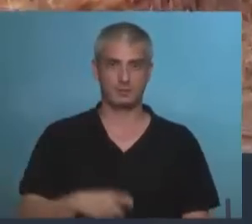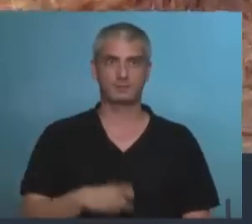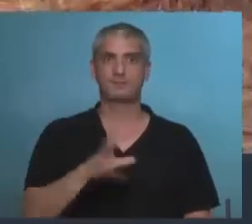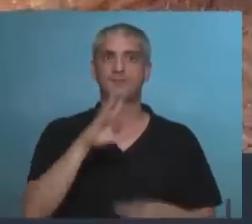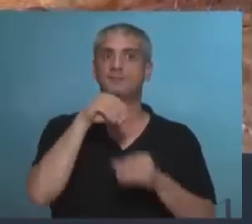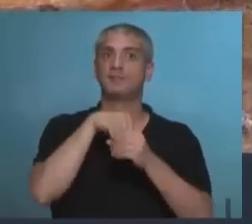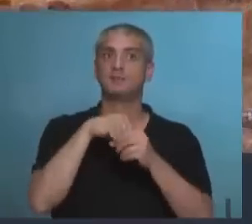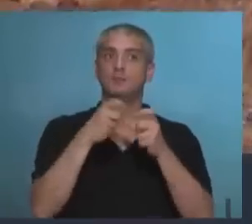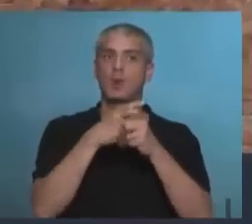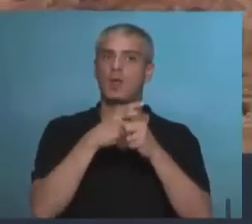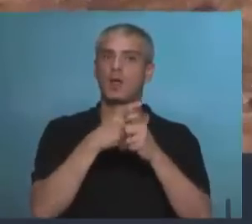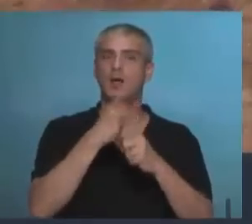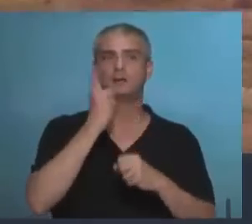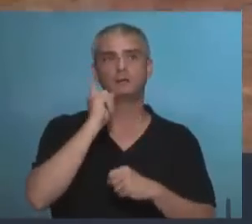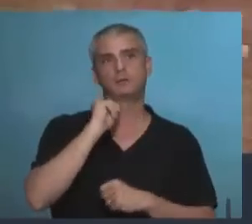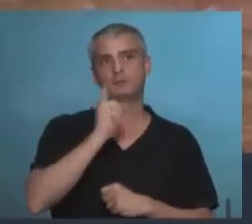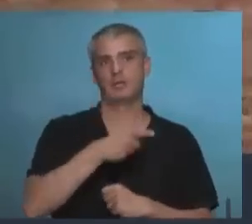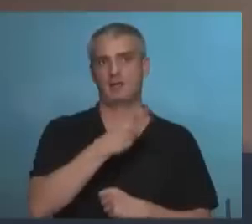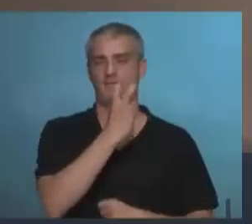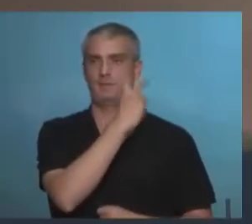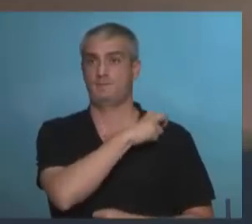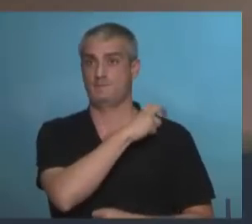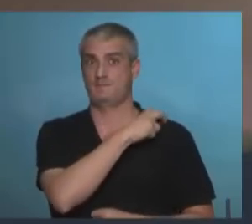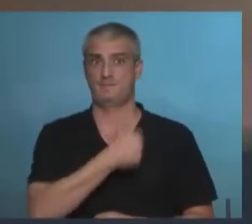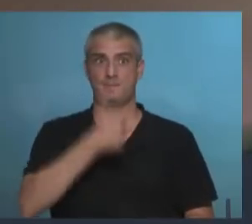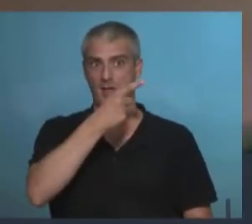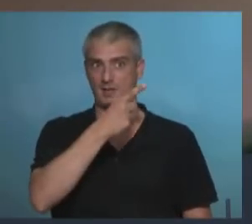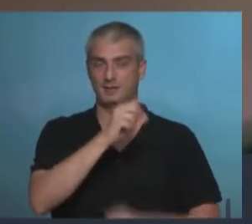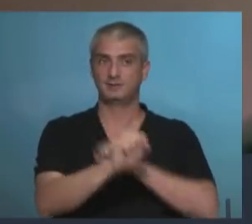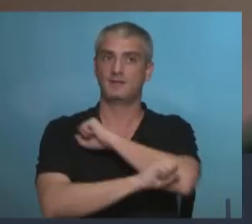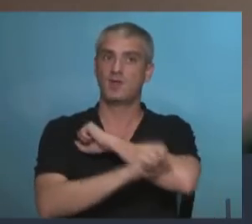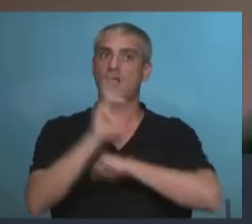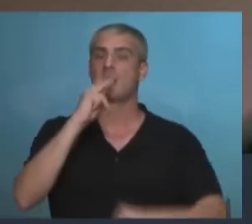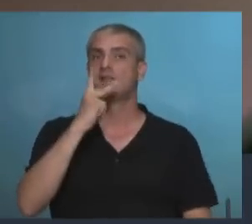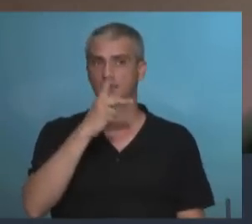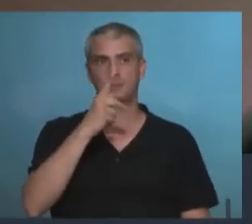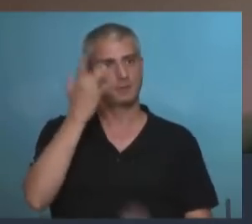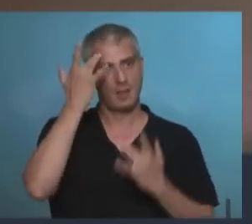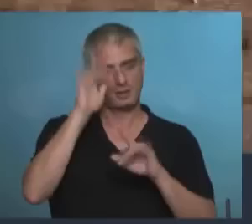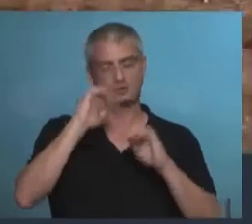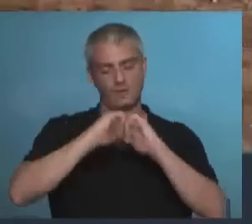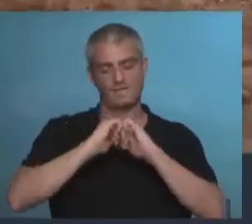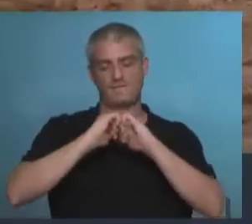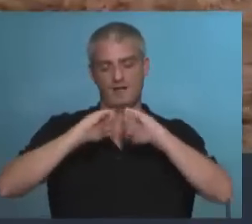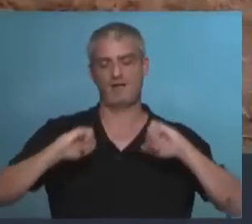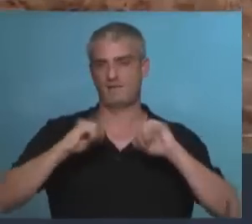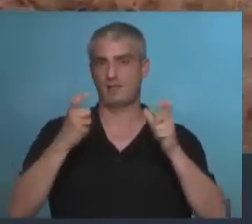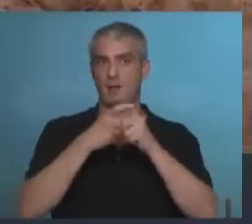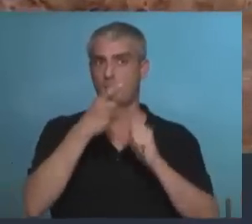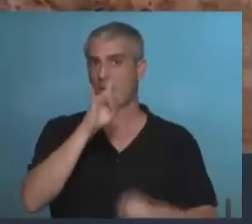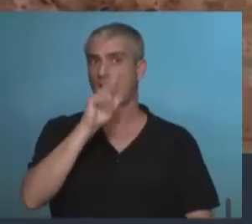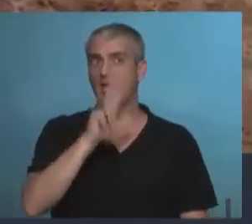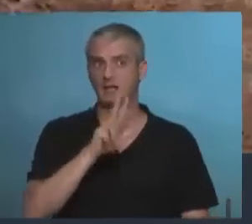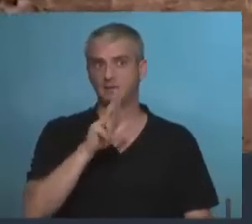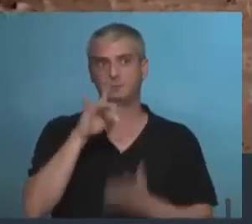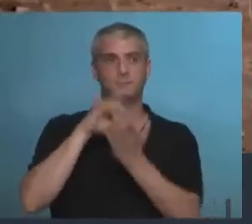הפלוגה במשימות מבצעיות מחייב את המג"ד סגן אלוף רן פרידמן להתחשב בהפרדה של פלוגת חץ